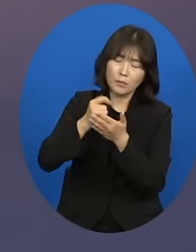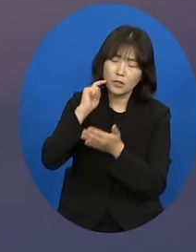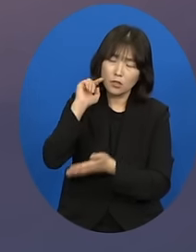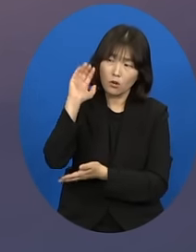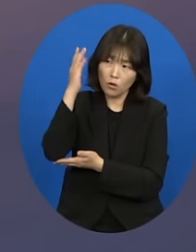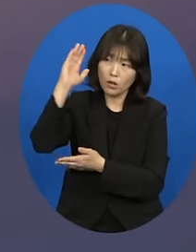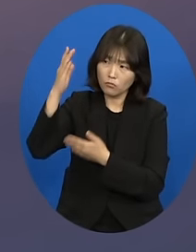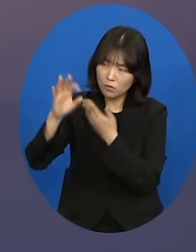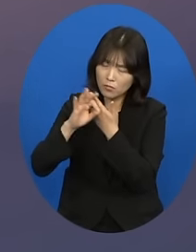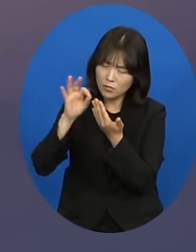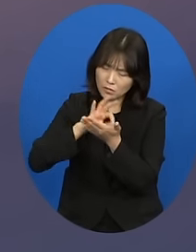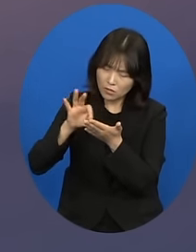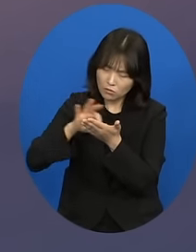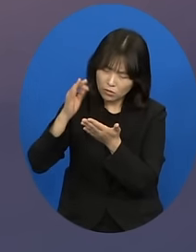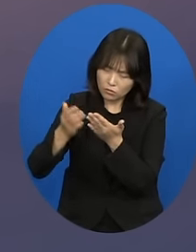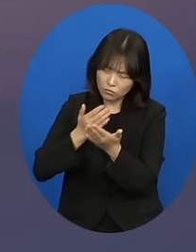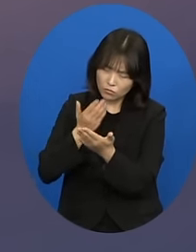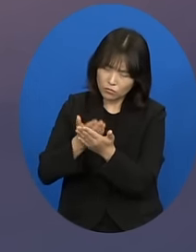써주십시오.